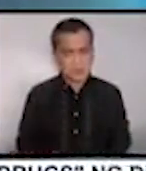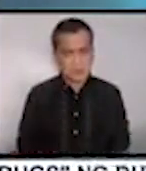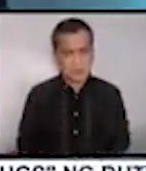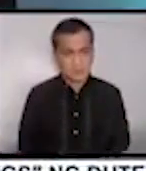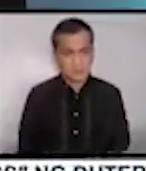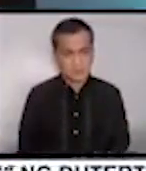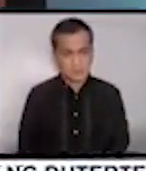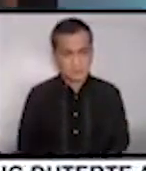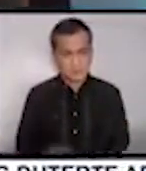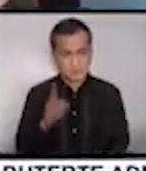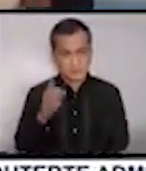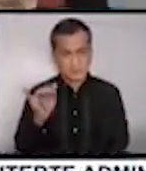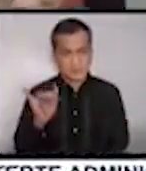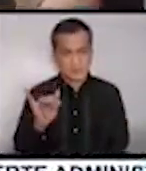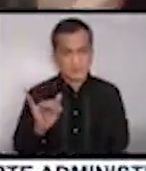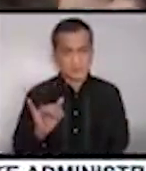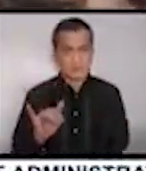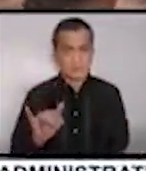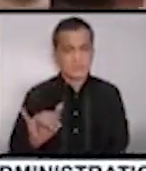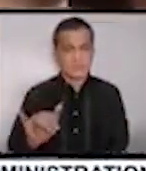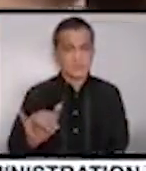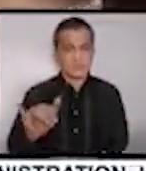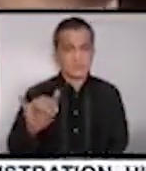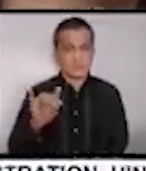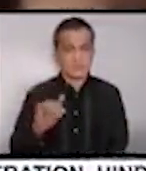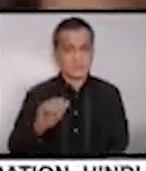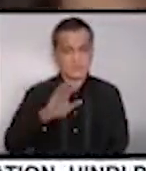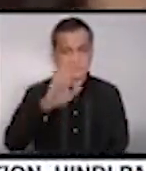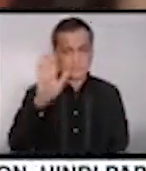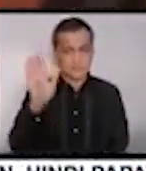hanggang wakas at hindi